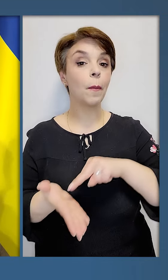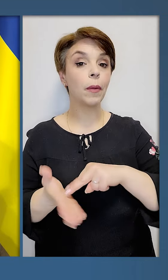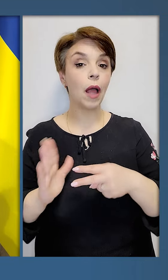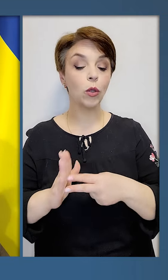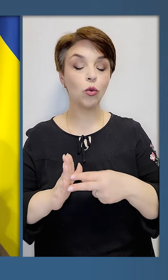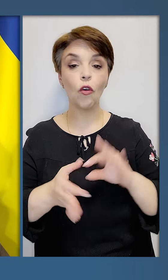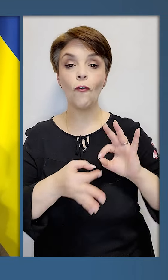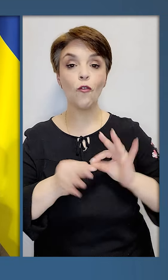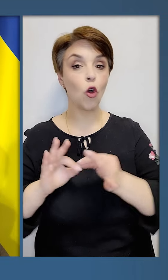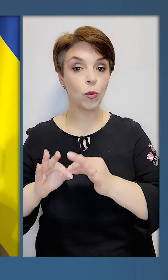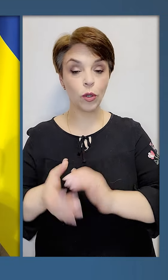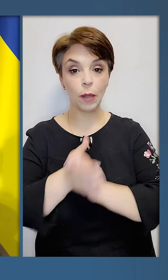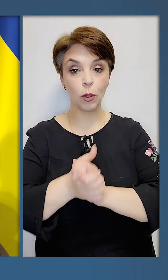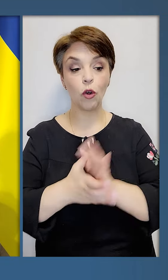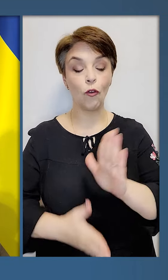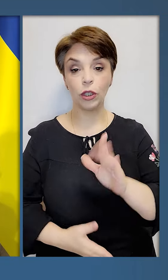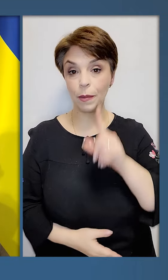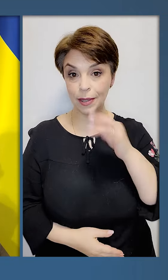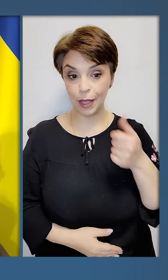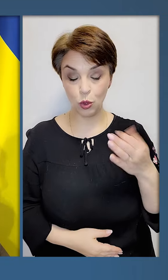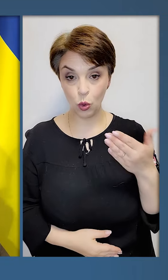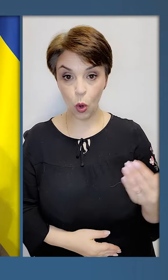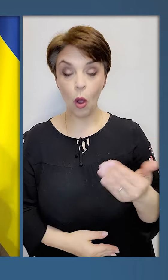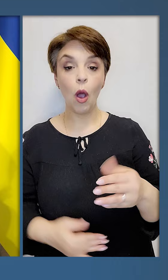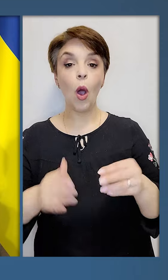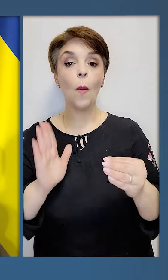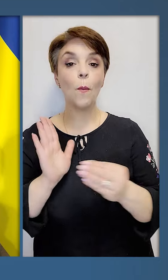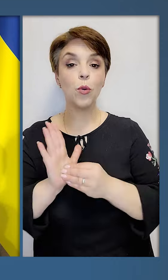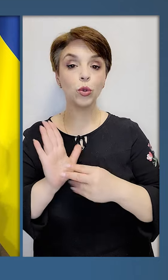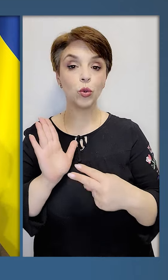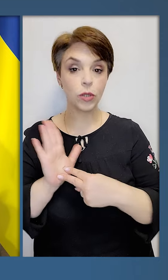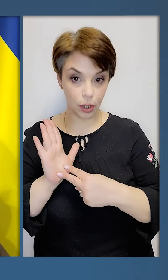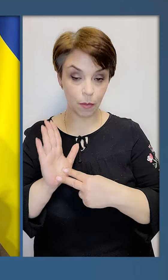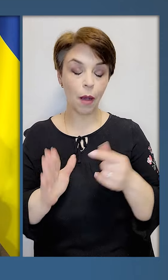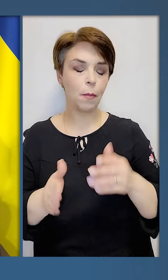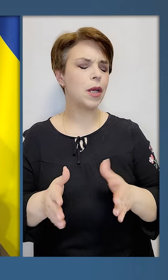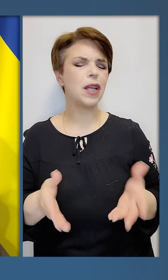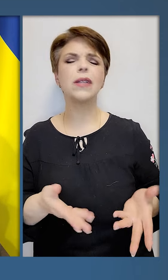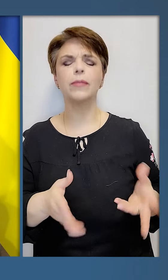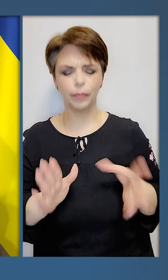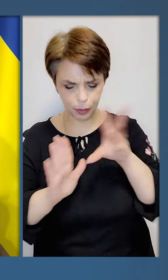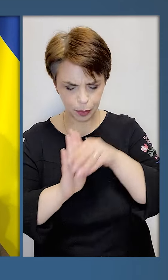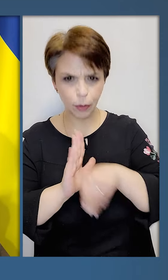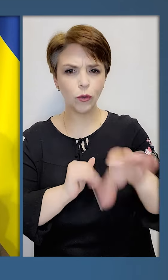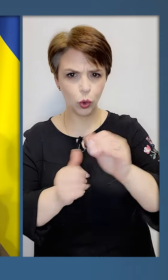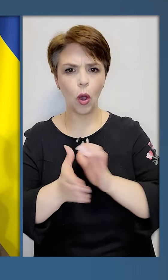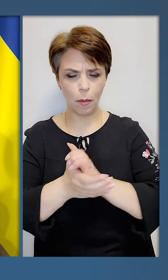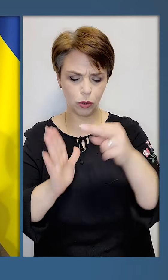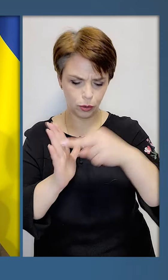плану формули миру Володимира Зеленського, пункту 7, ми залучені до всього мирного плану,